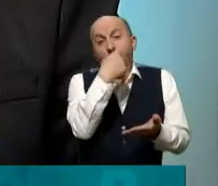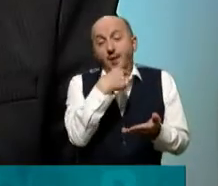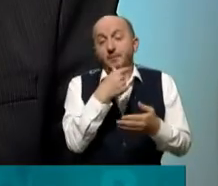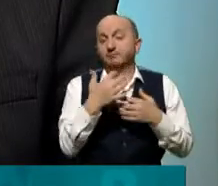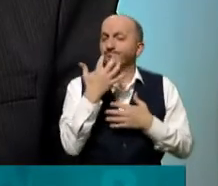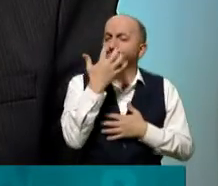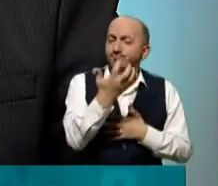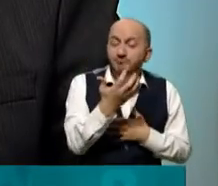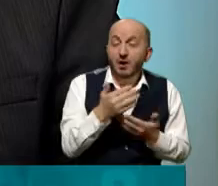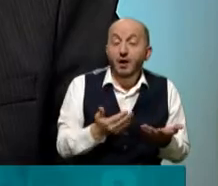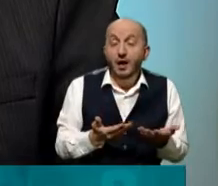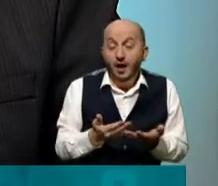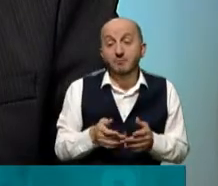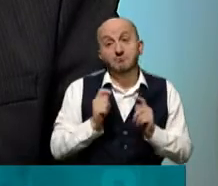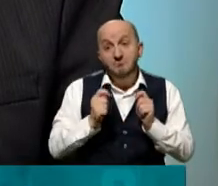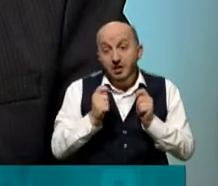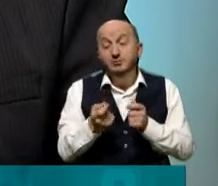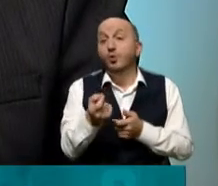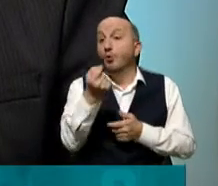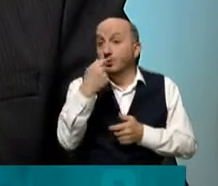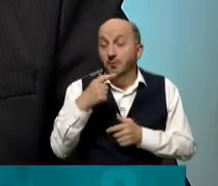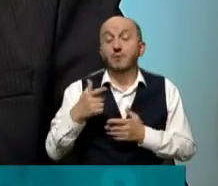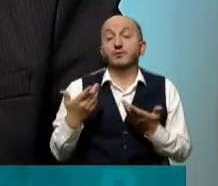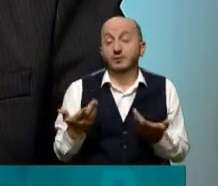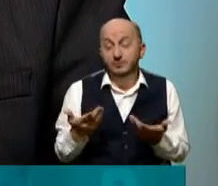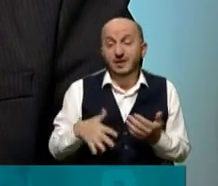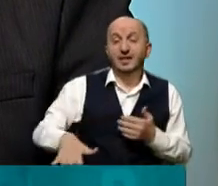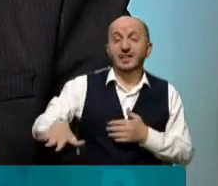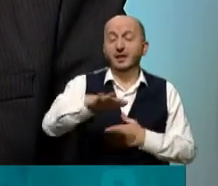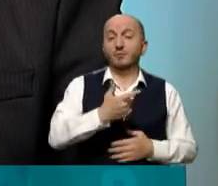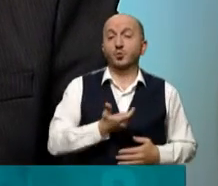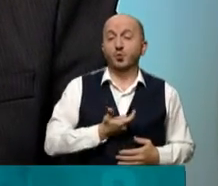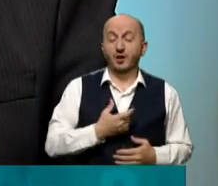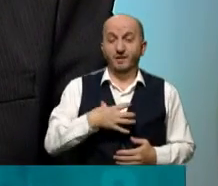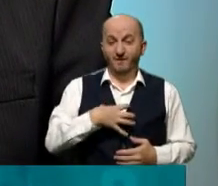Yok, kullanmak durumundaysa genel bir kural vardır dinimizde.